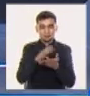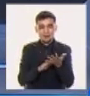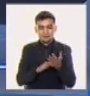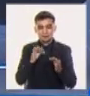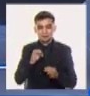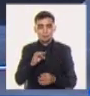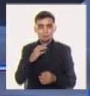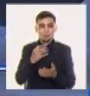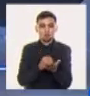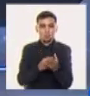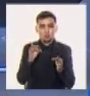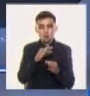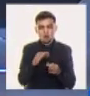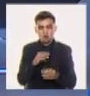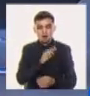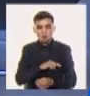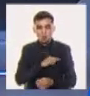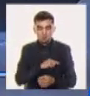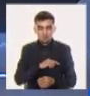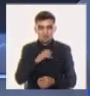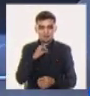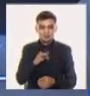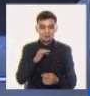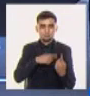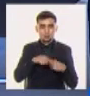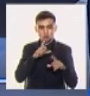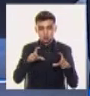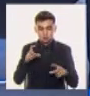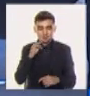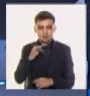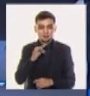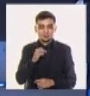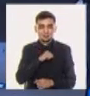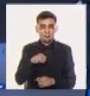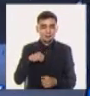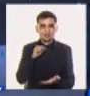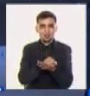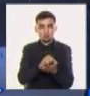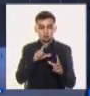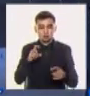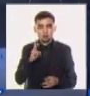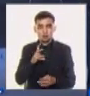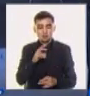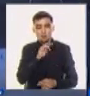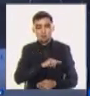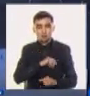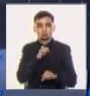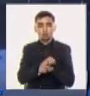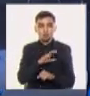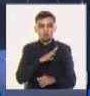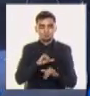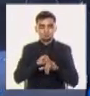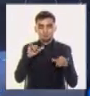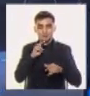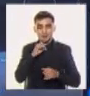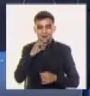на пособие смогут наемные работники, индивидуальные предприниматели и самозанятые, чья работа была приостановлена из-за